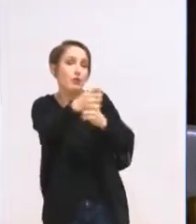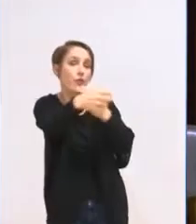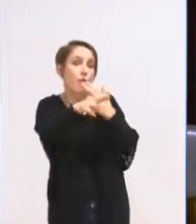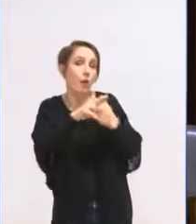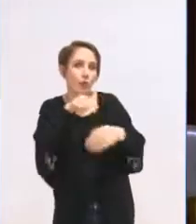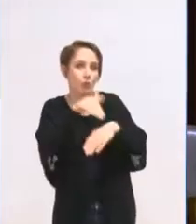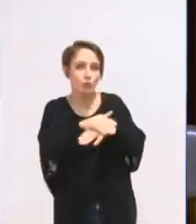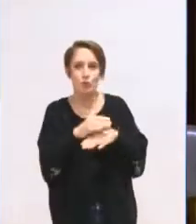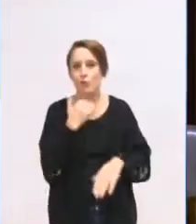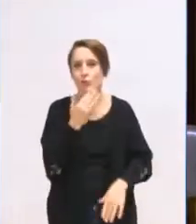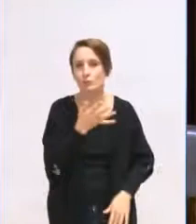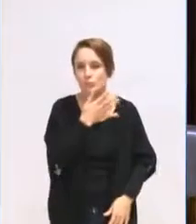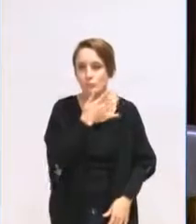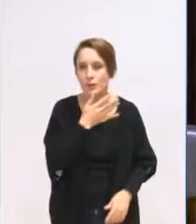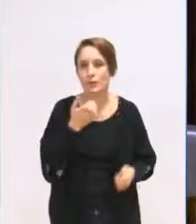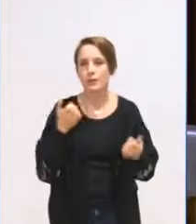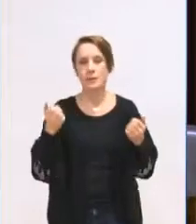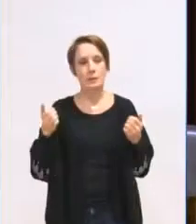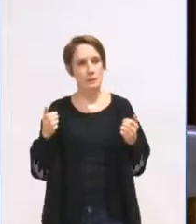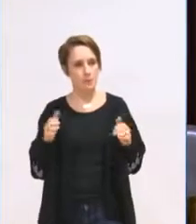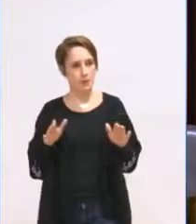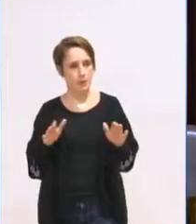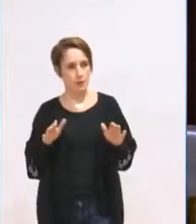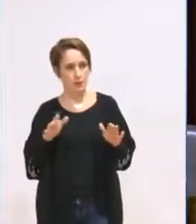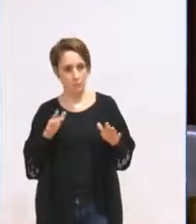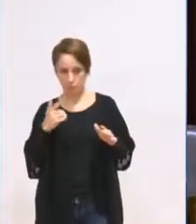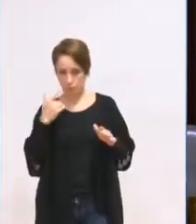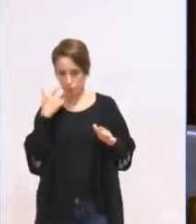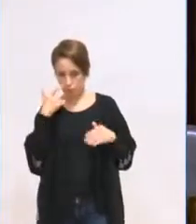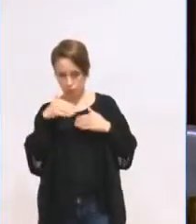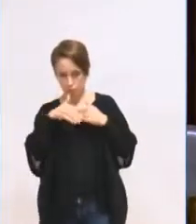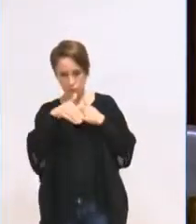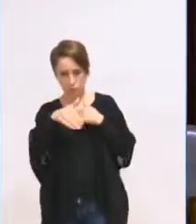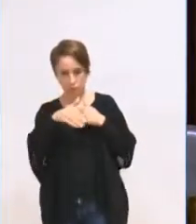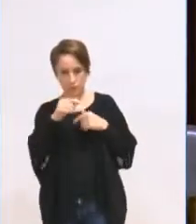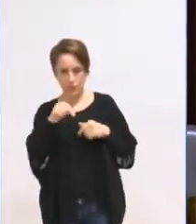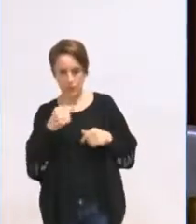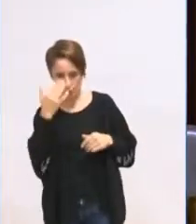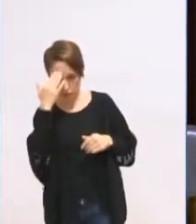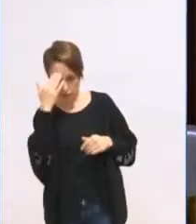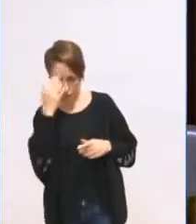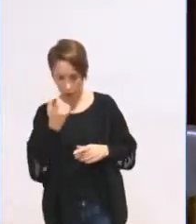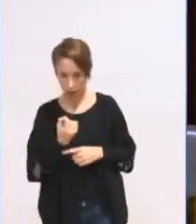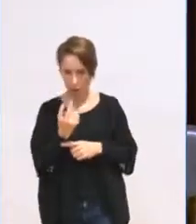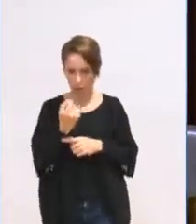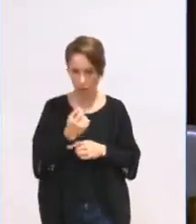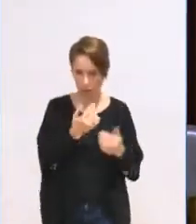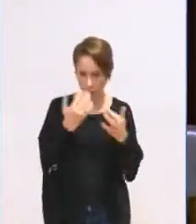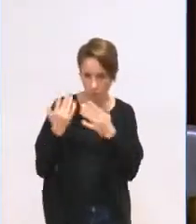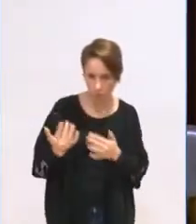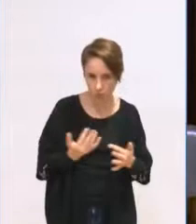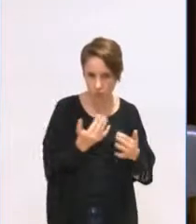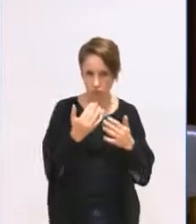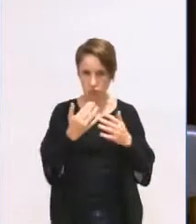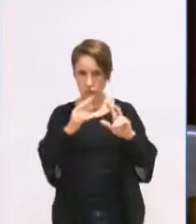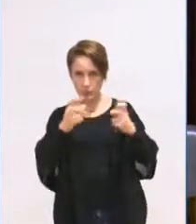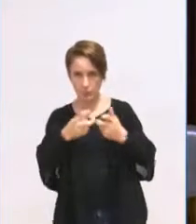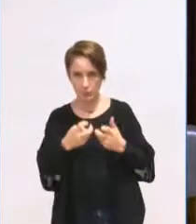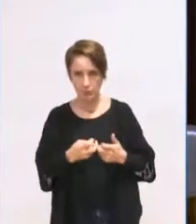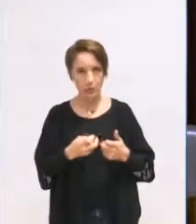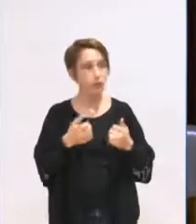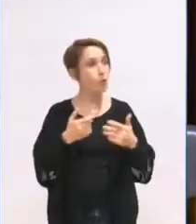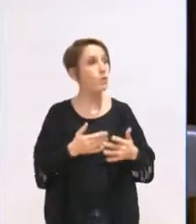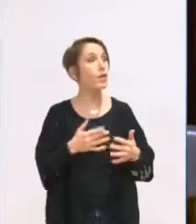vite possible, pour que nous sachions quel est l'impact de cette mesure sur Grenoble, la structure des ménages